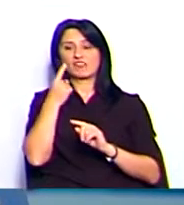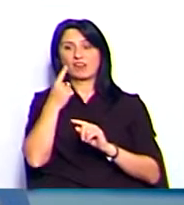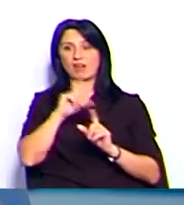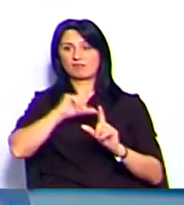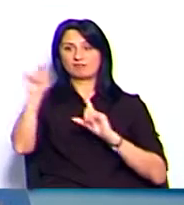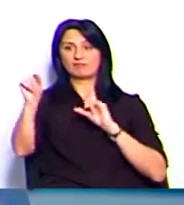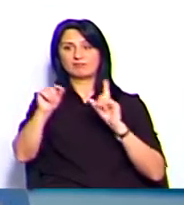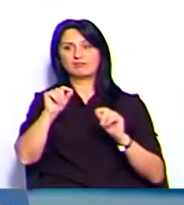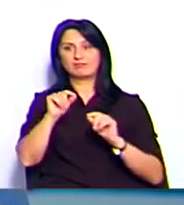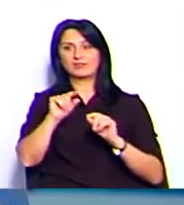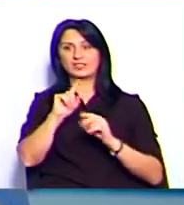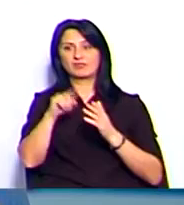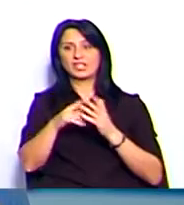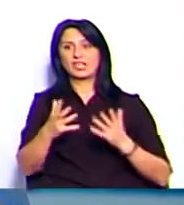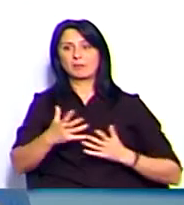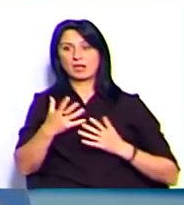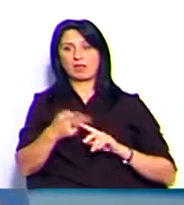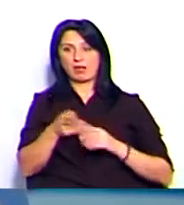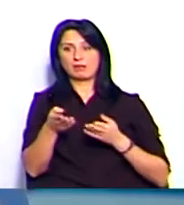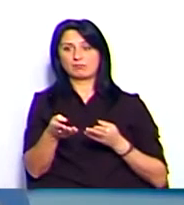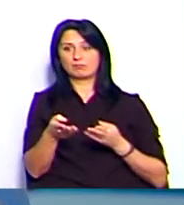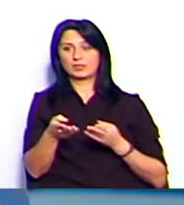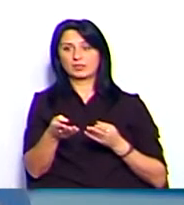მიგრაციას შეეხებოდა იმერეთიდან, აი ეს